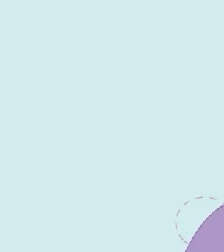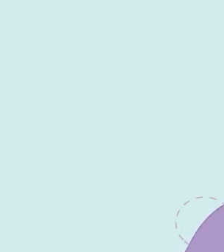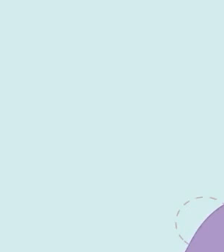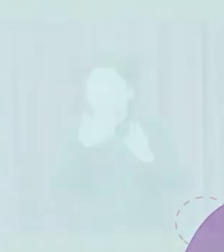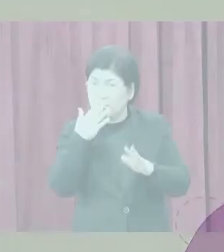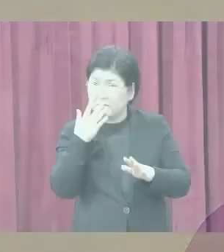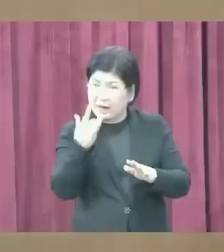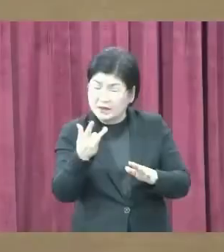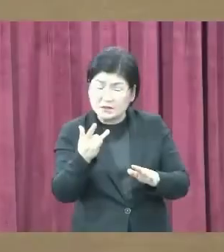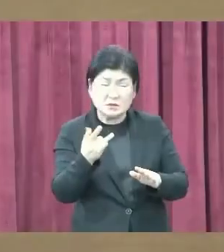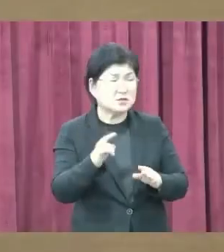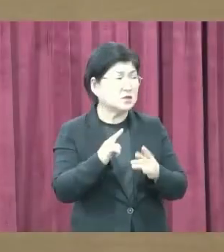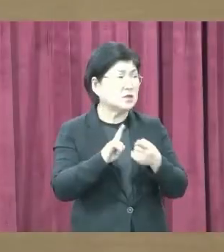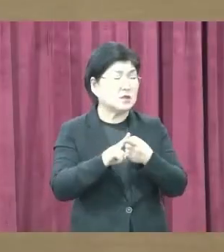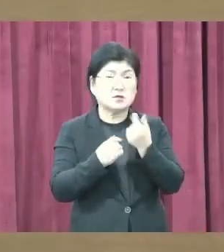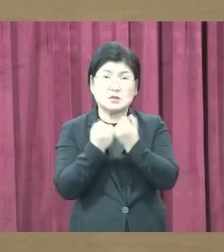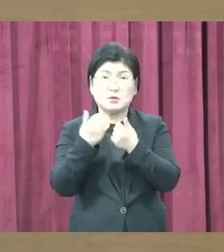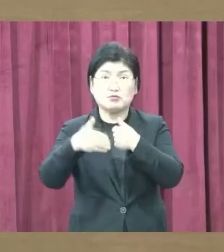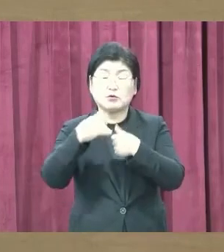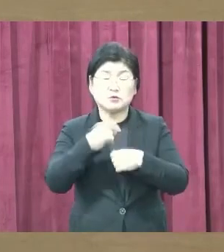빠졌나요? 예, 좀 생각해 주시고.